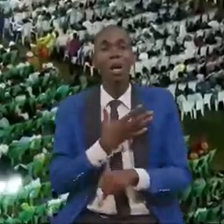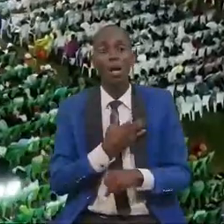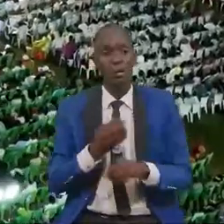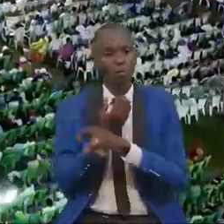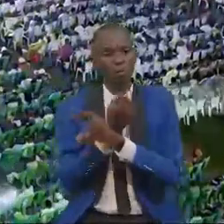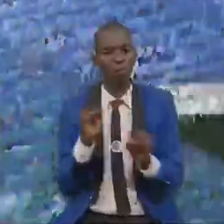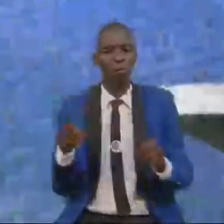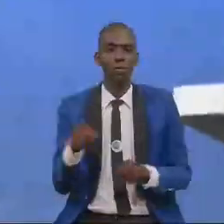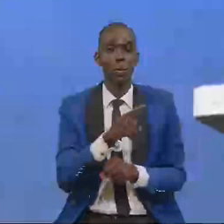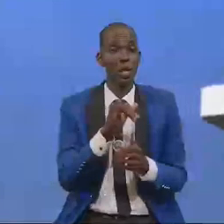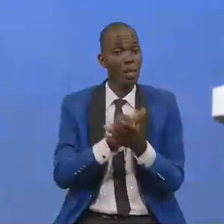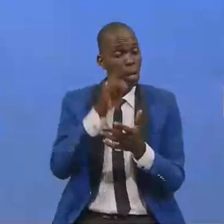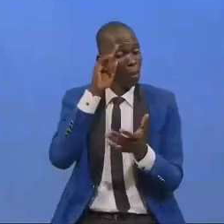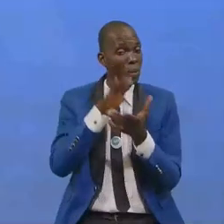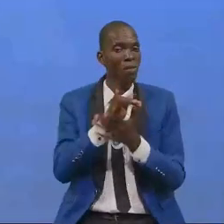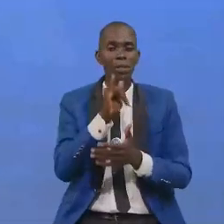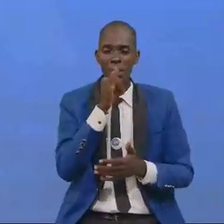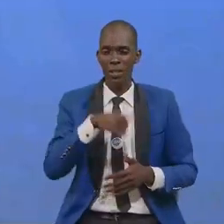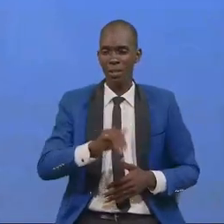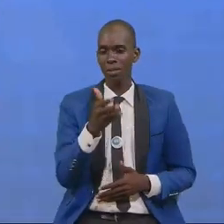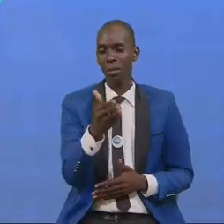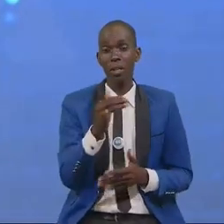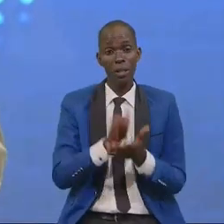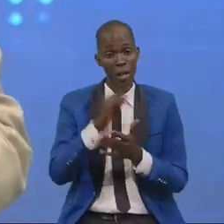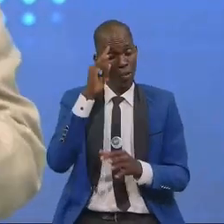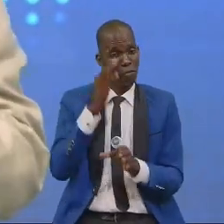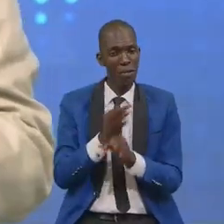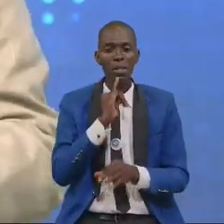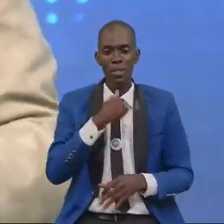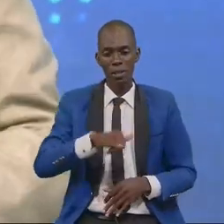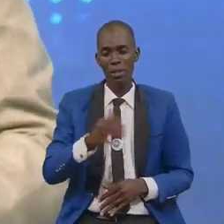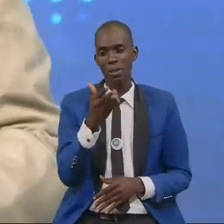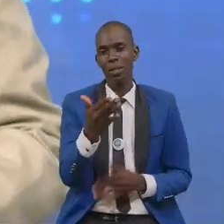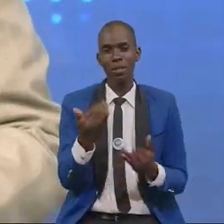cette confiance est là ce soir cette fois là ce soir